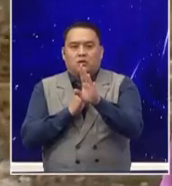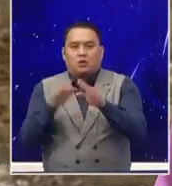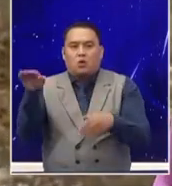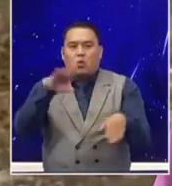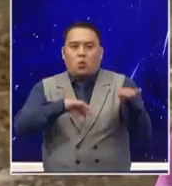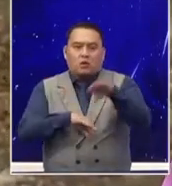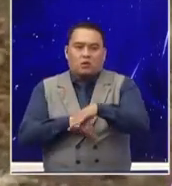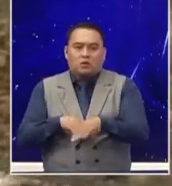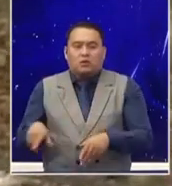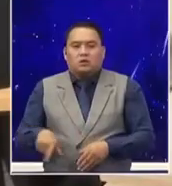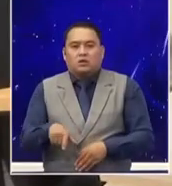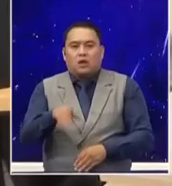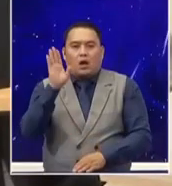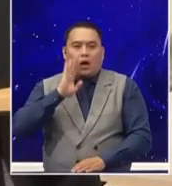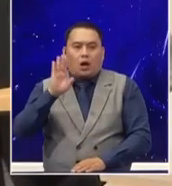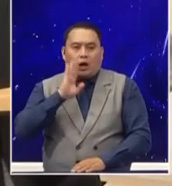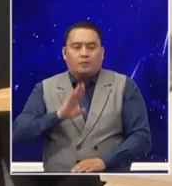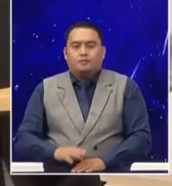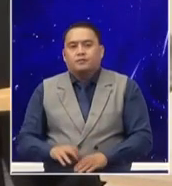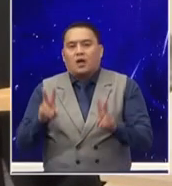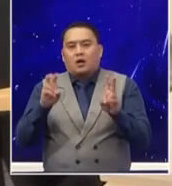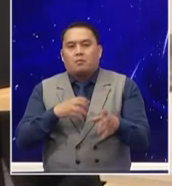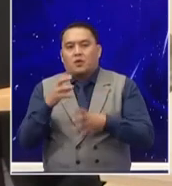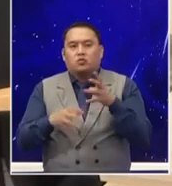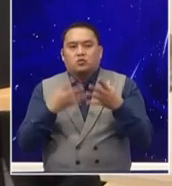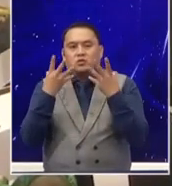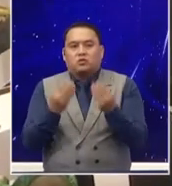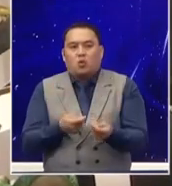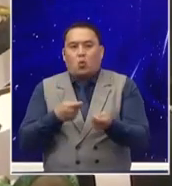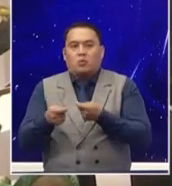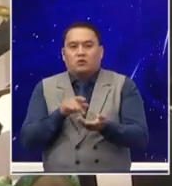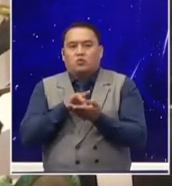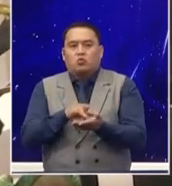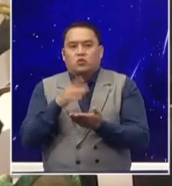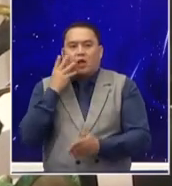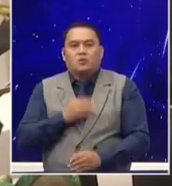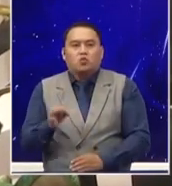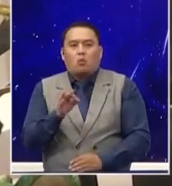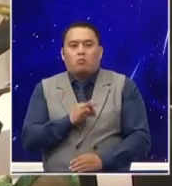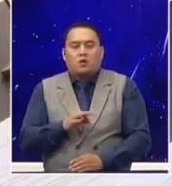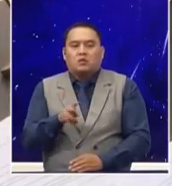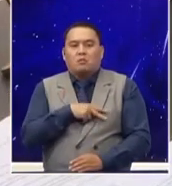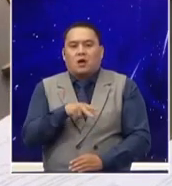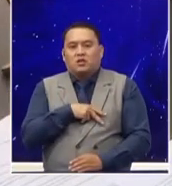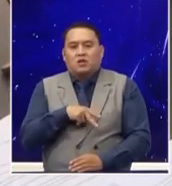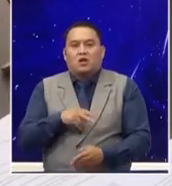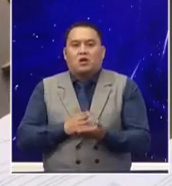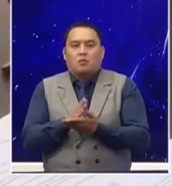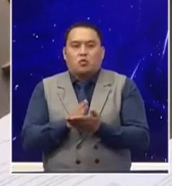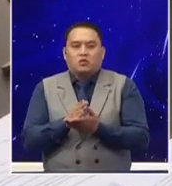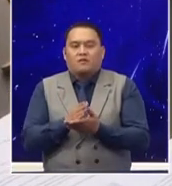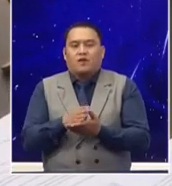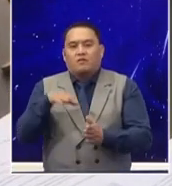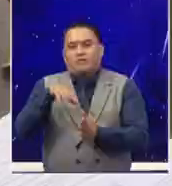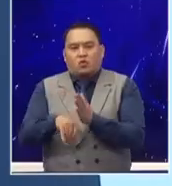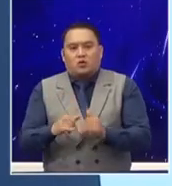Горы, река. В рамках международного дня руководство управления туризма в Алматинской области поощрило отличившихся работников сферы,